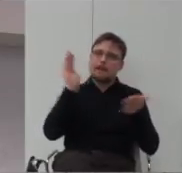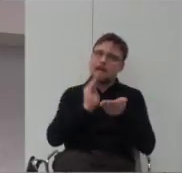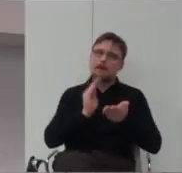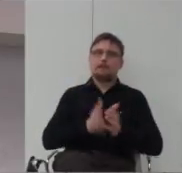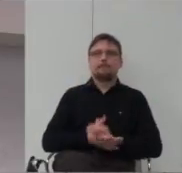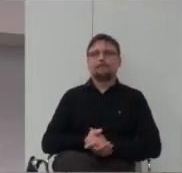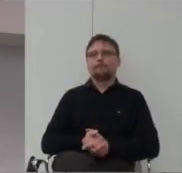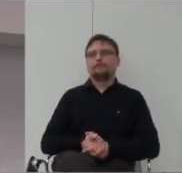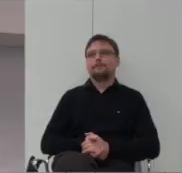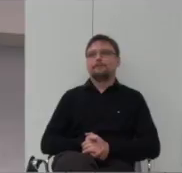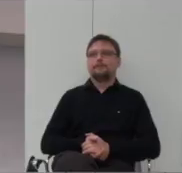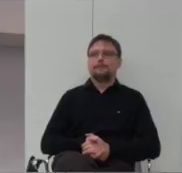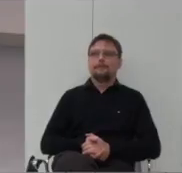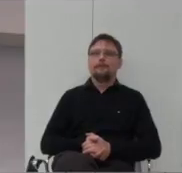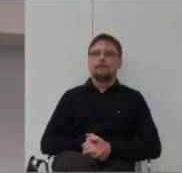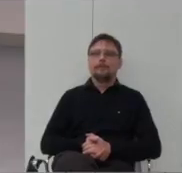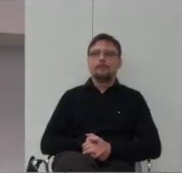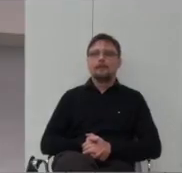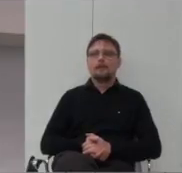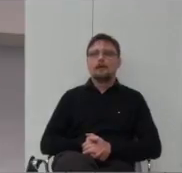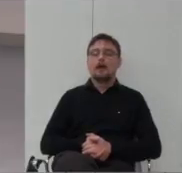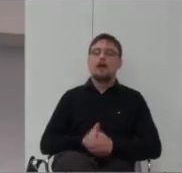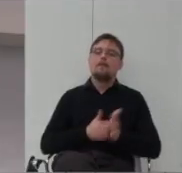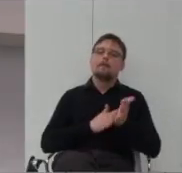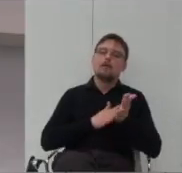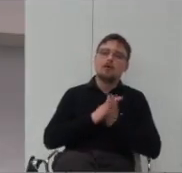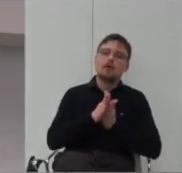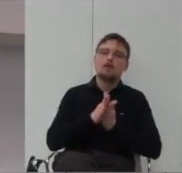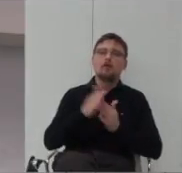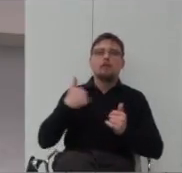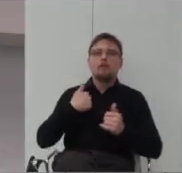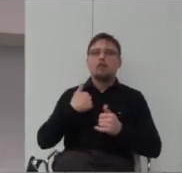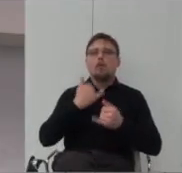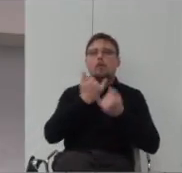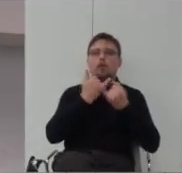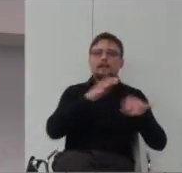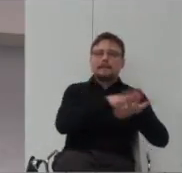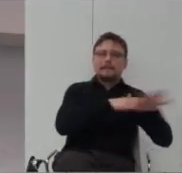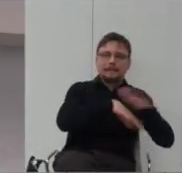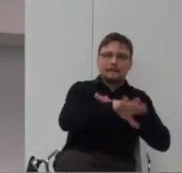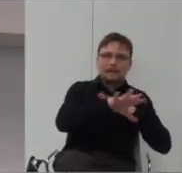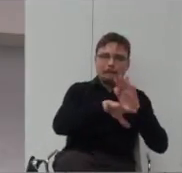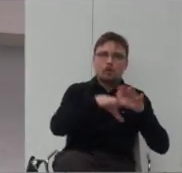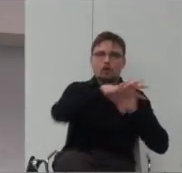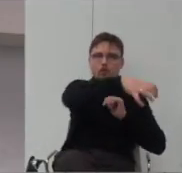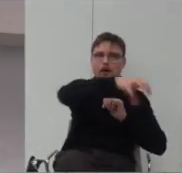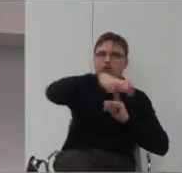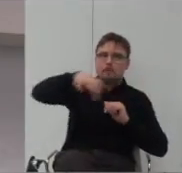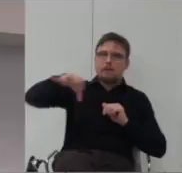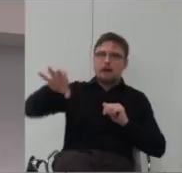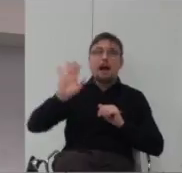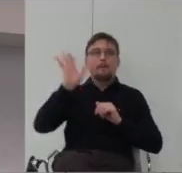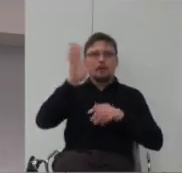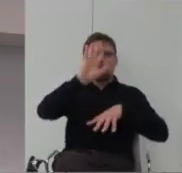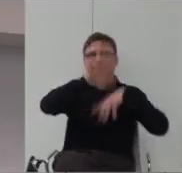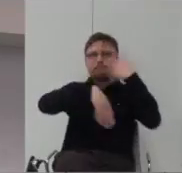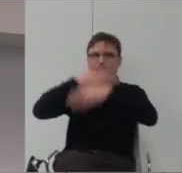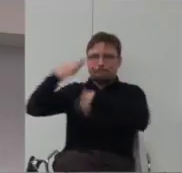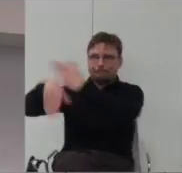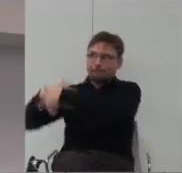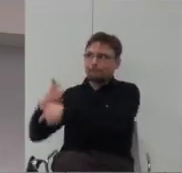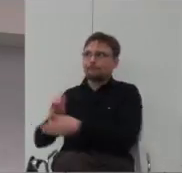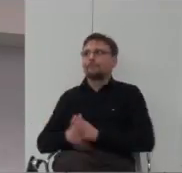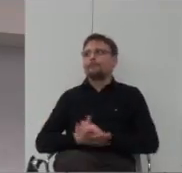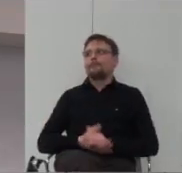mieszkaniach są około 15% niższe niż średnia rynkowa. Początkowo były one formułowane wewnątrz